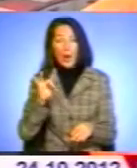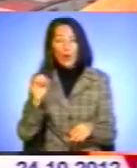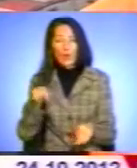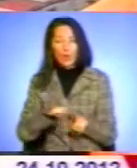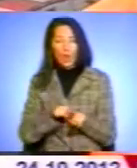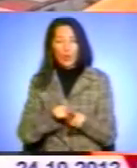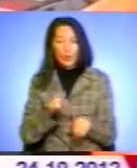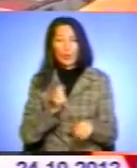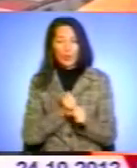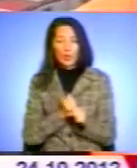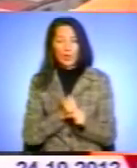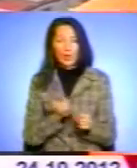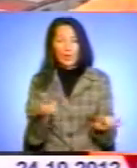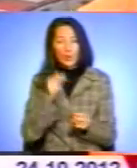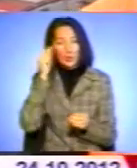користуватися паркоматом,